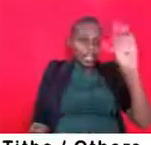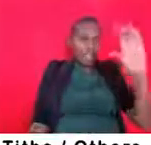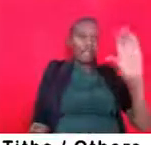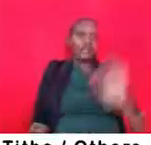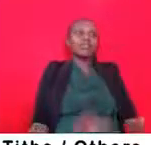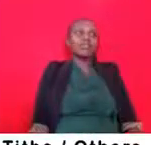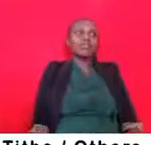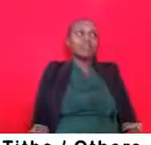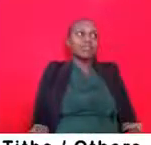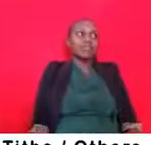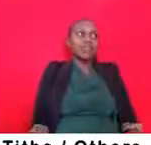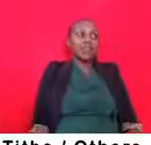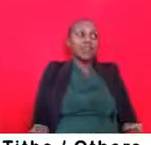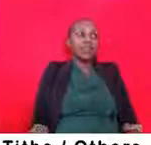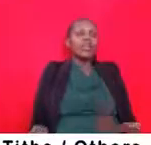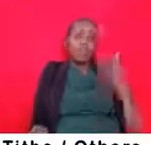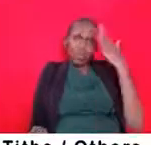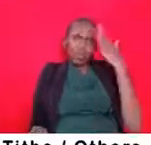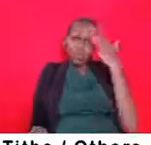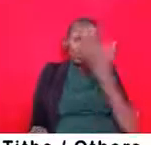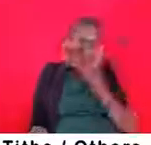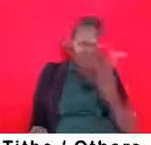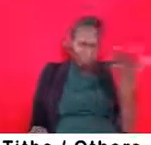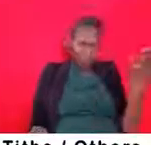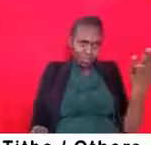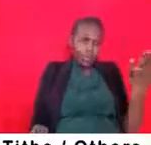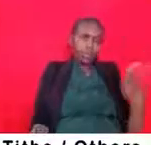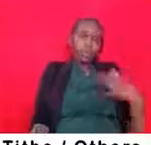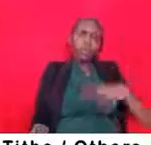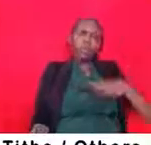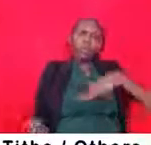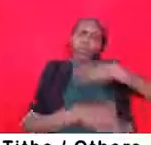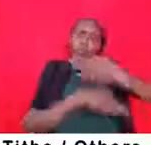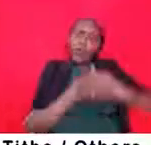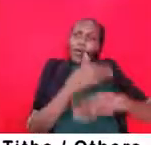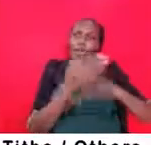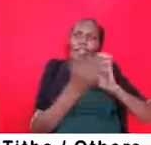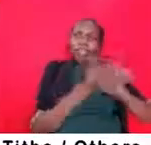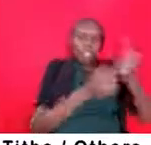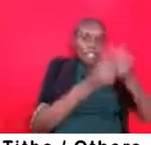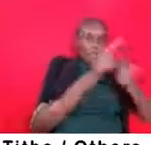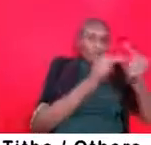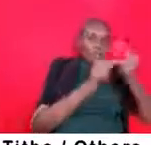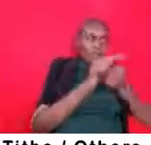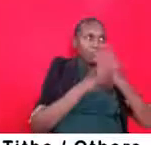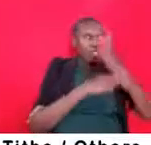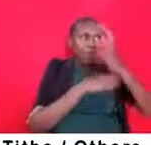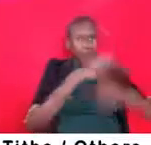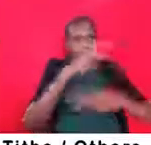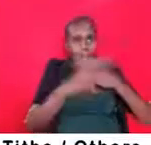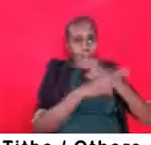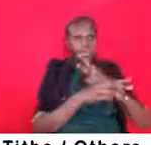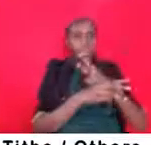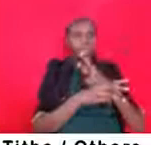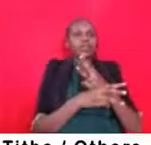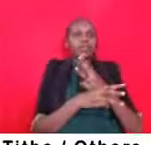Isaac. Wajua watu wote ambao walitoka ulimwengu ambao walikuja kuzaliwa